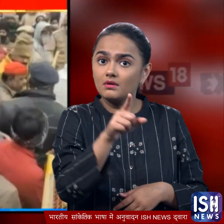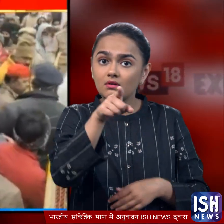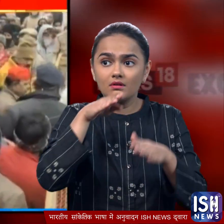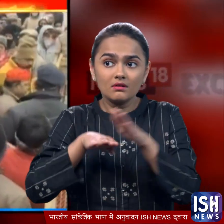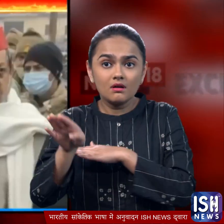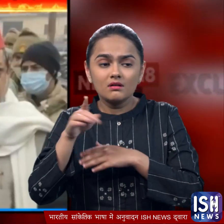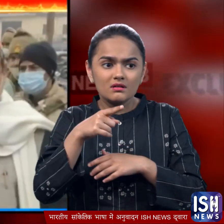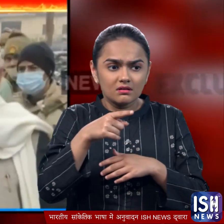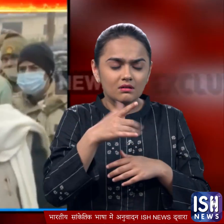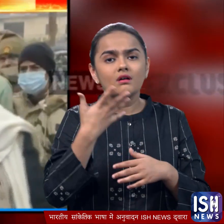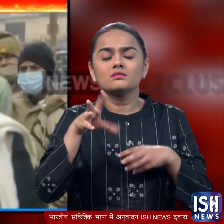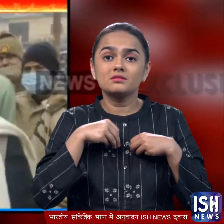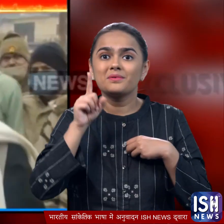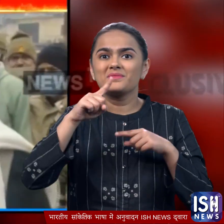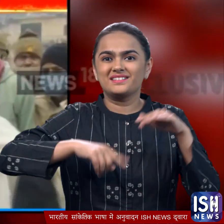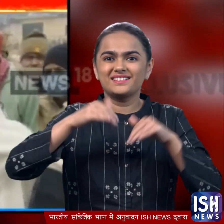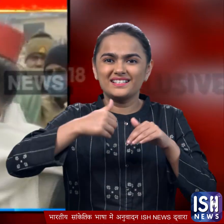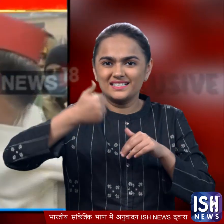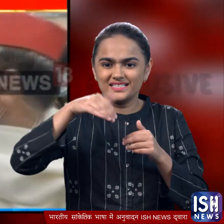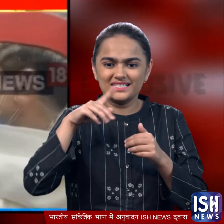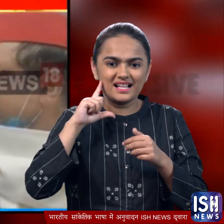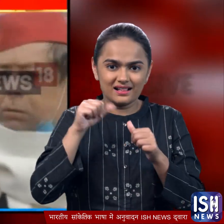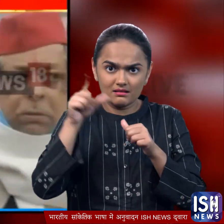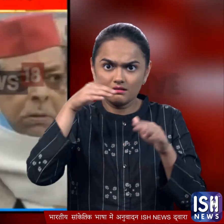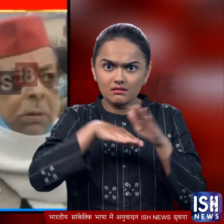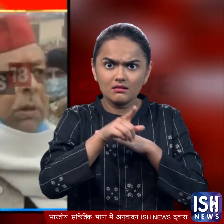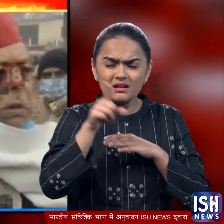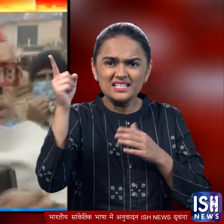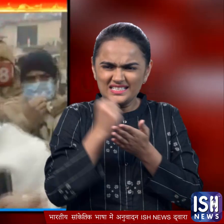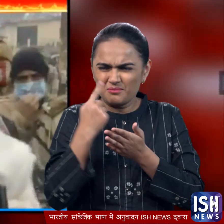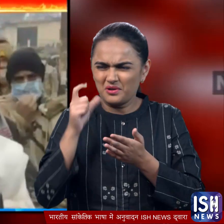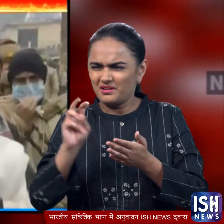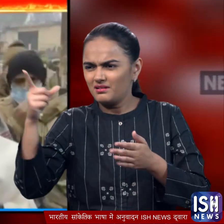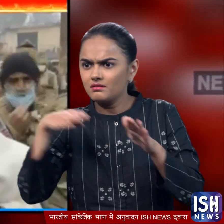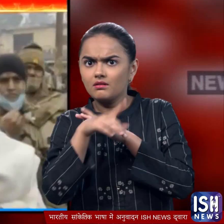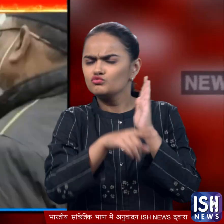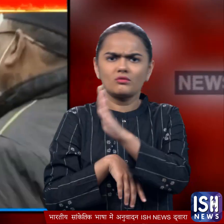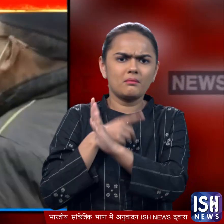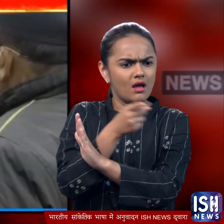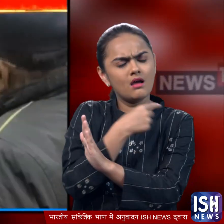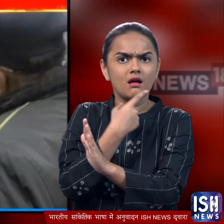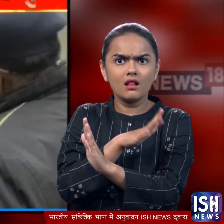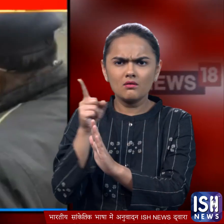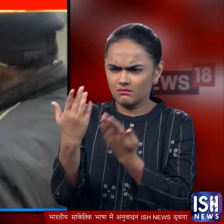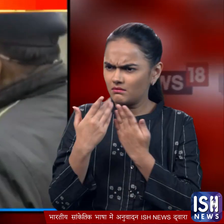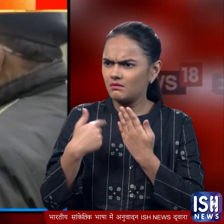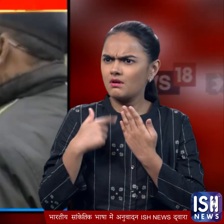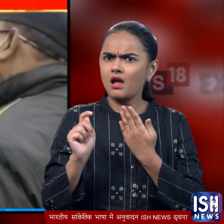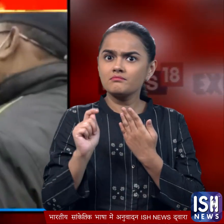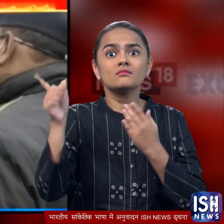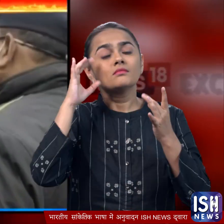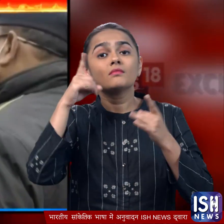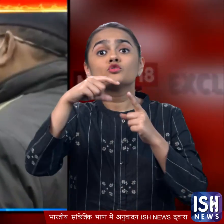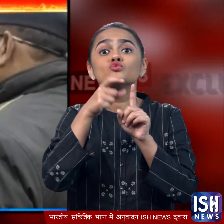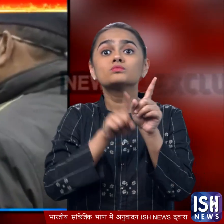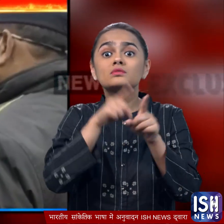अंदर जाने की इजाजत दे दी, लेकिन जब पार्टी के जिला अध्यक्ष गिरीश यादव ने अंदर दाखिल होने की कोशिश की तो उन्हें रोक दिया गया, जिससे वो भड़क गए और ड्यूटी पर